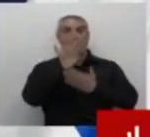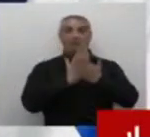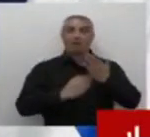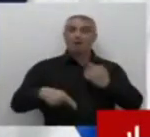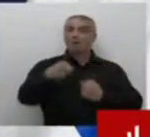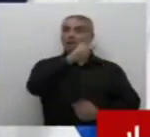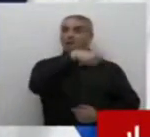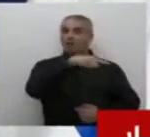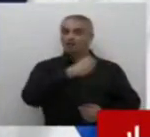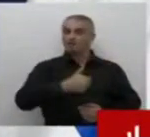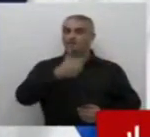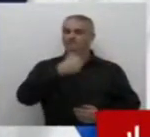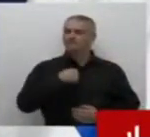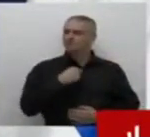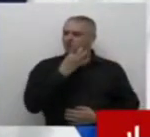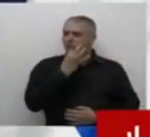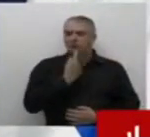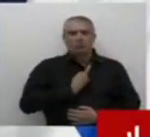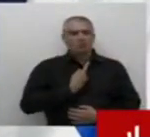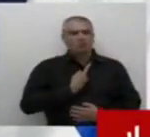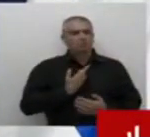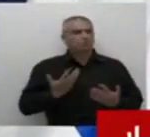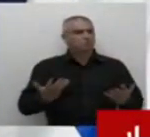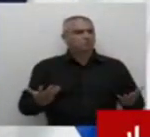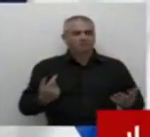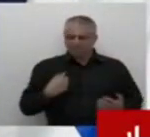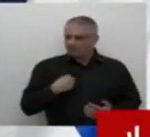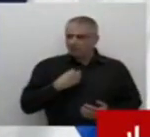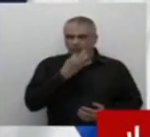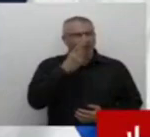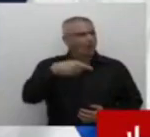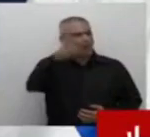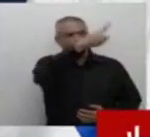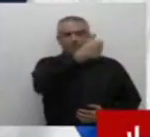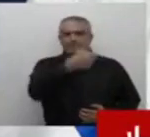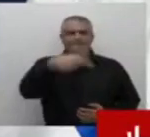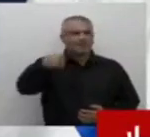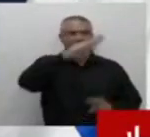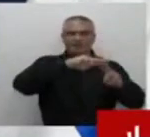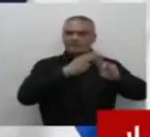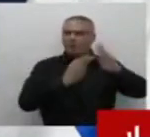العالم الذين اسمعوا بعضهم واسالهم